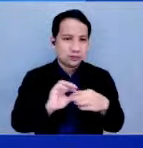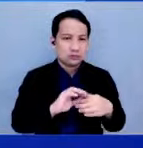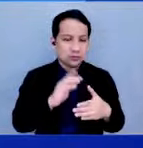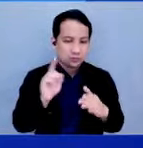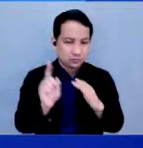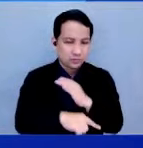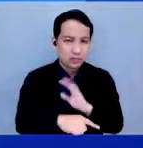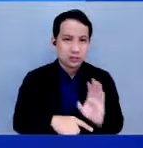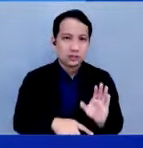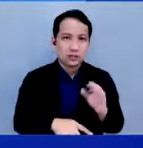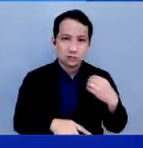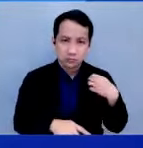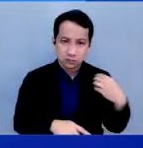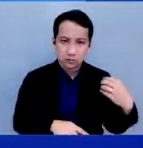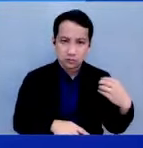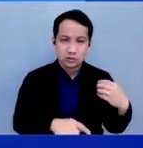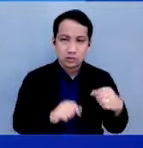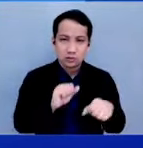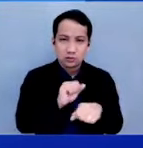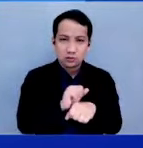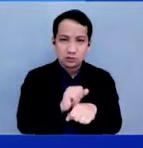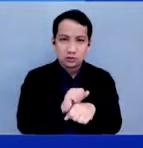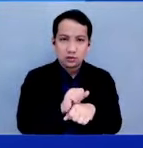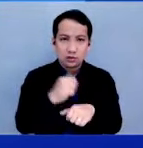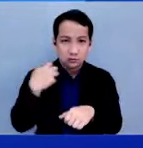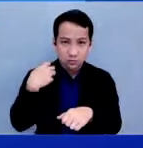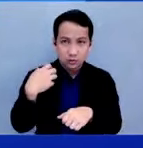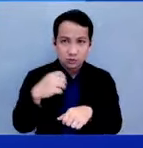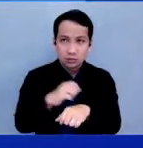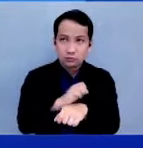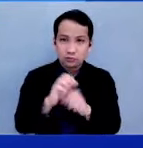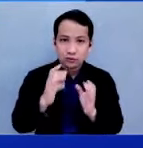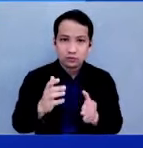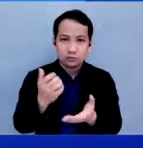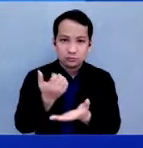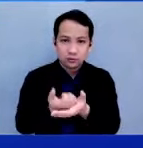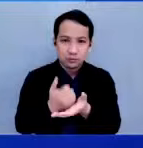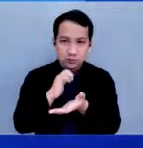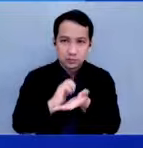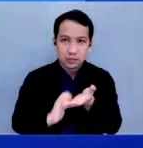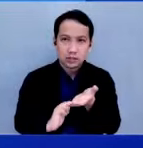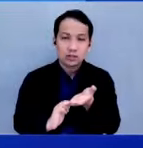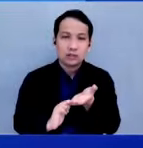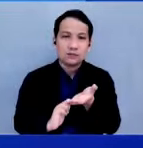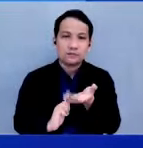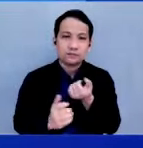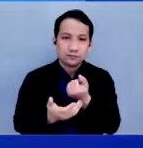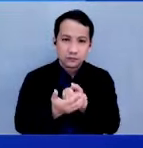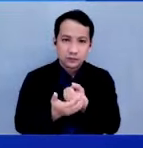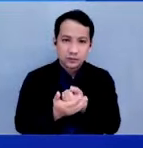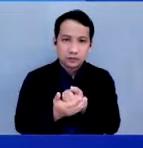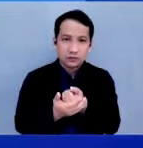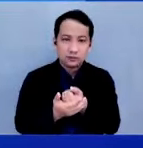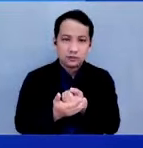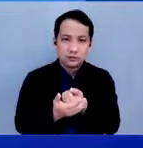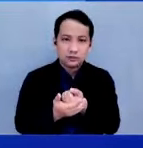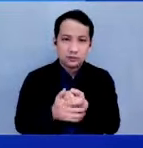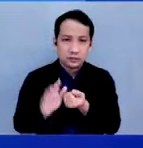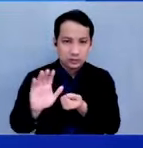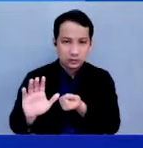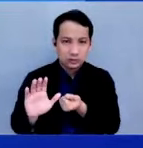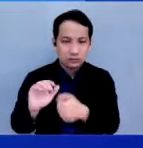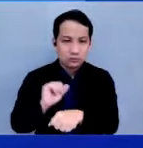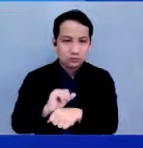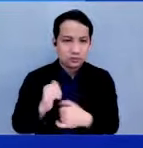employer na magpapataw ng penalty sa salary o salary deduction sa wages o sahod ng empleyado nang